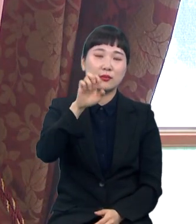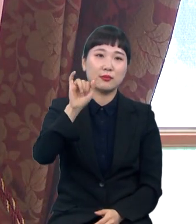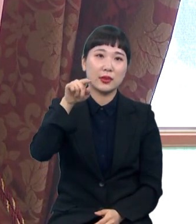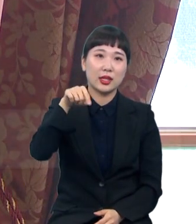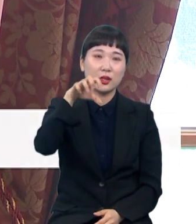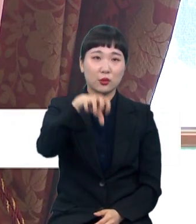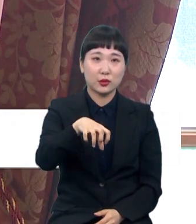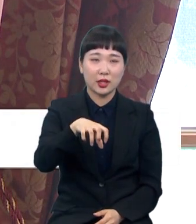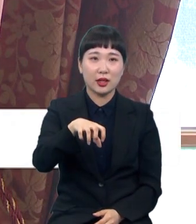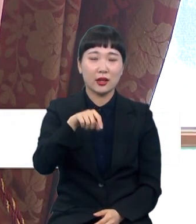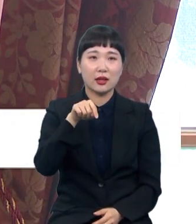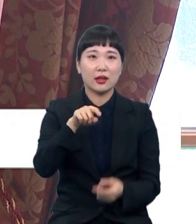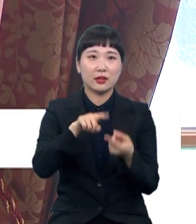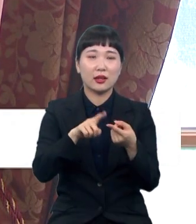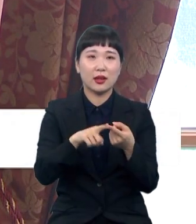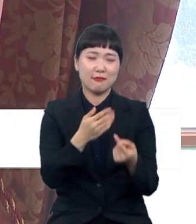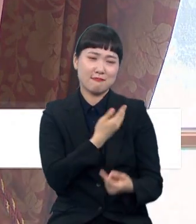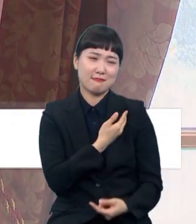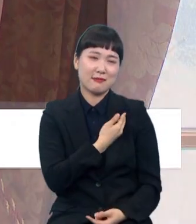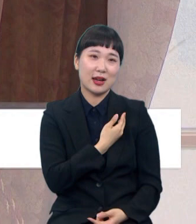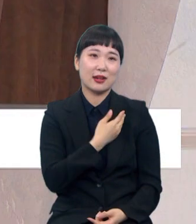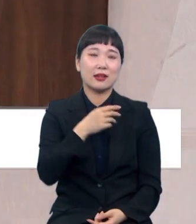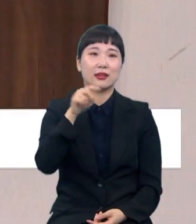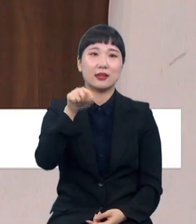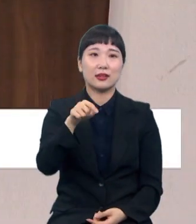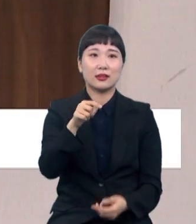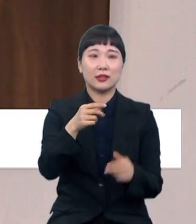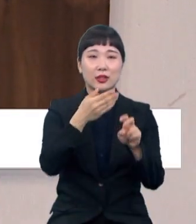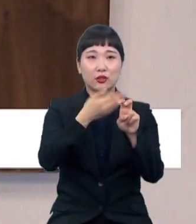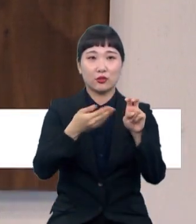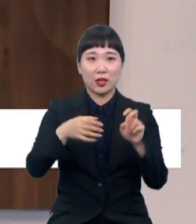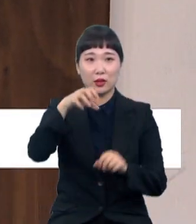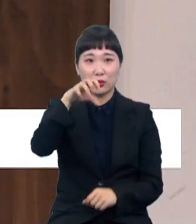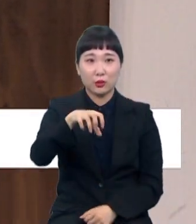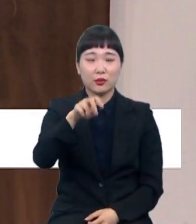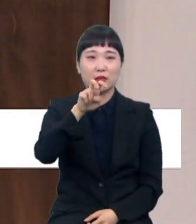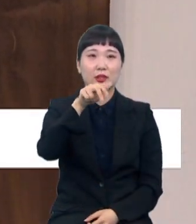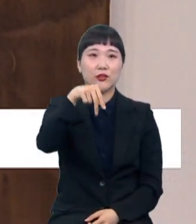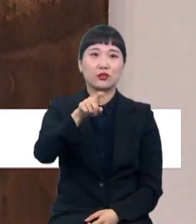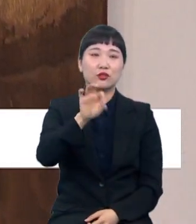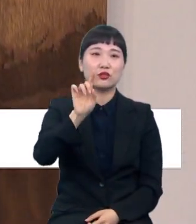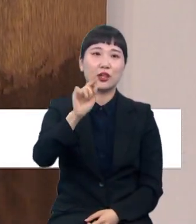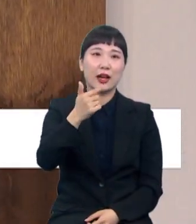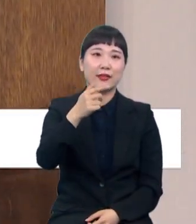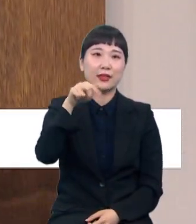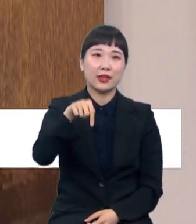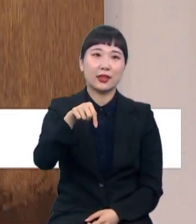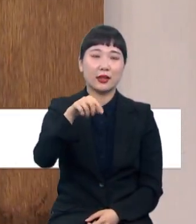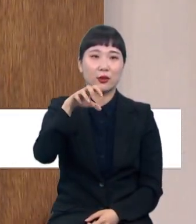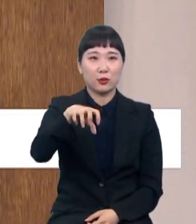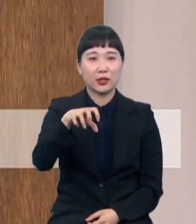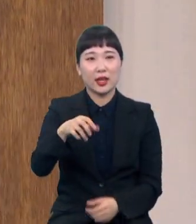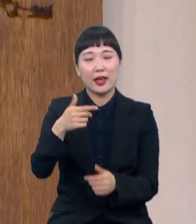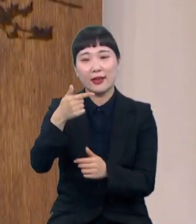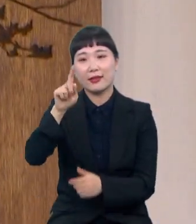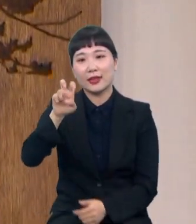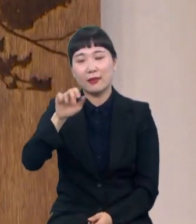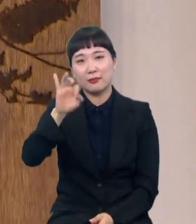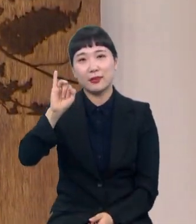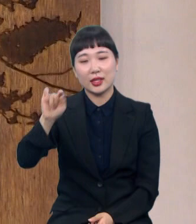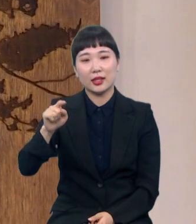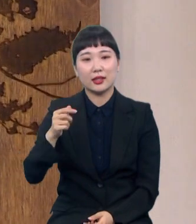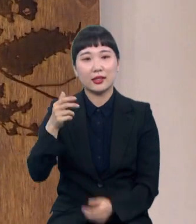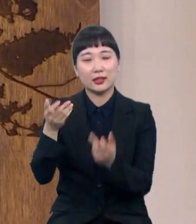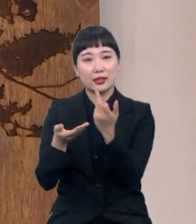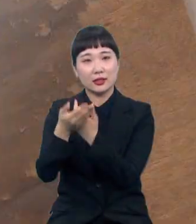소나무라 불렸던 미추홀구 주안동 소나무는 도시개발에 밀려 먼 남이섬으로 자리를 옮겨야 했던 사연을 갖고 있습니다.